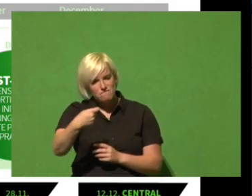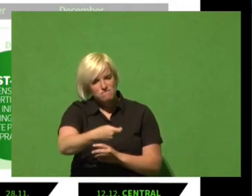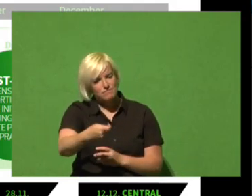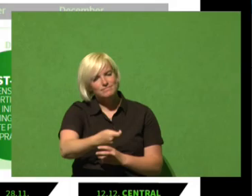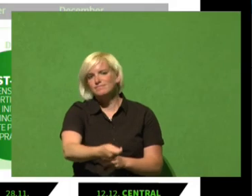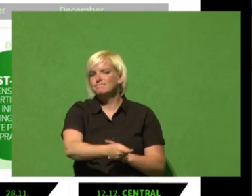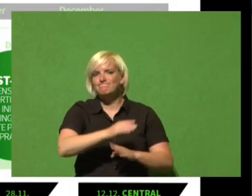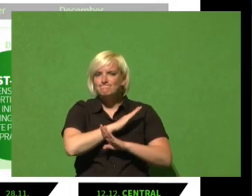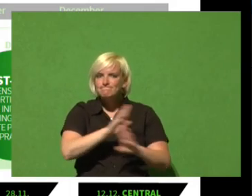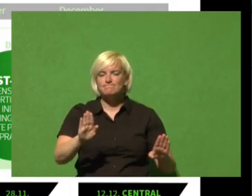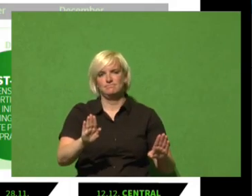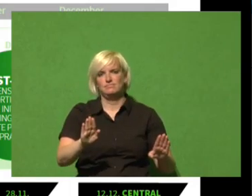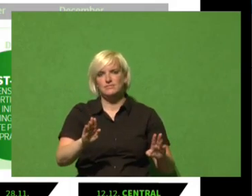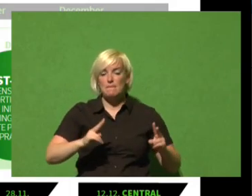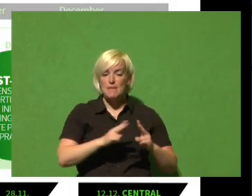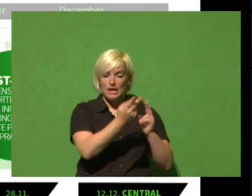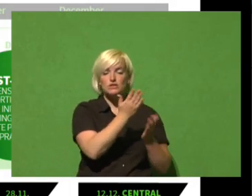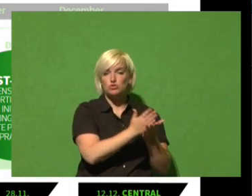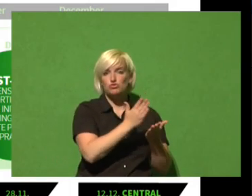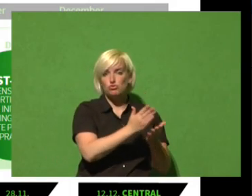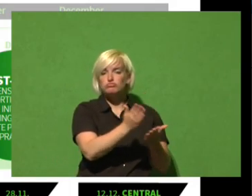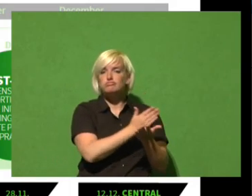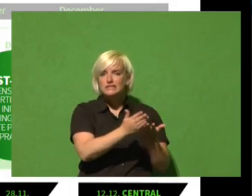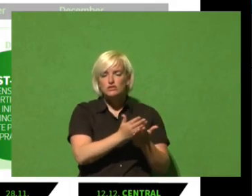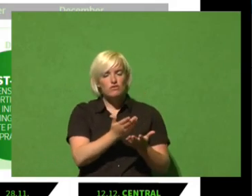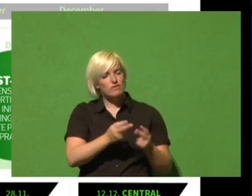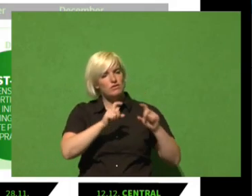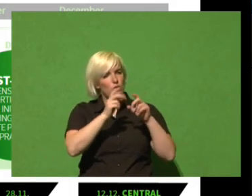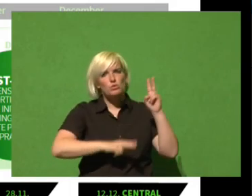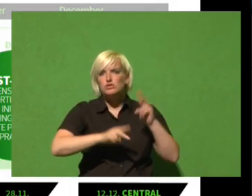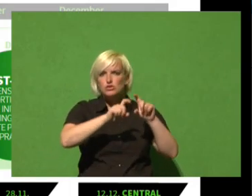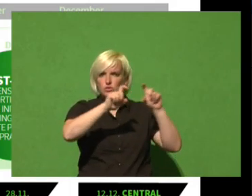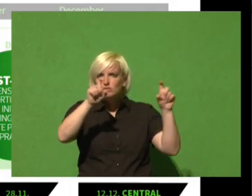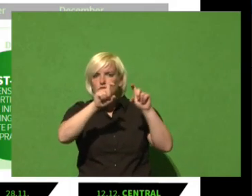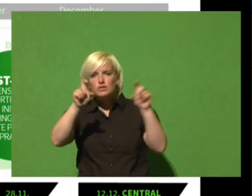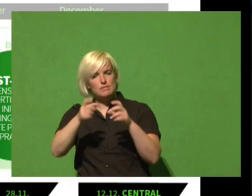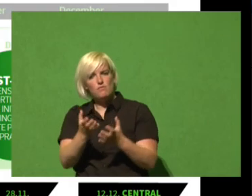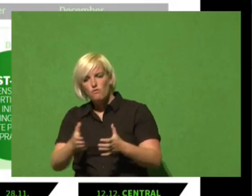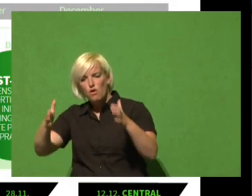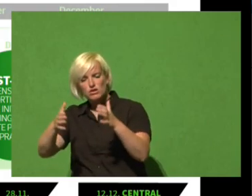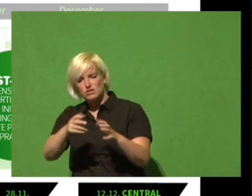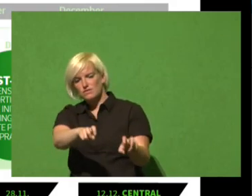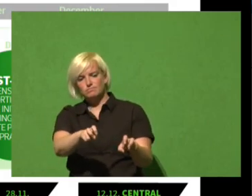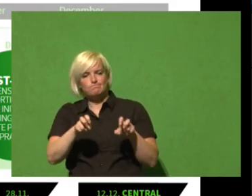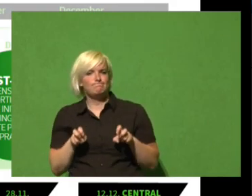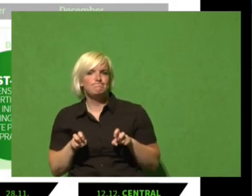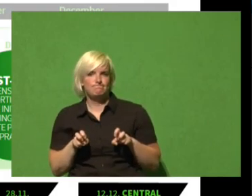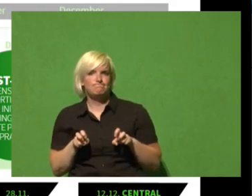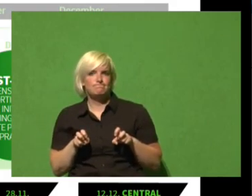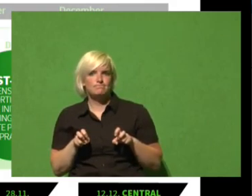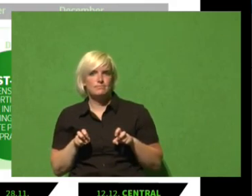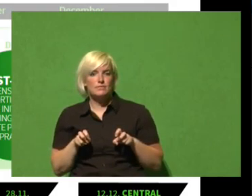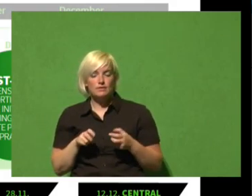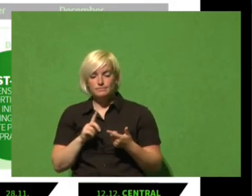zu machen, und immer mehr Unternehmen und Fonds gehen in Divestment. Entscheidend ist dann noch, dann gibt es eine Green